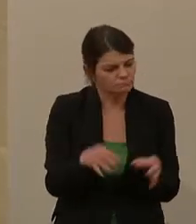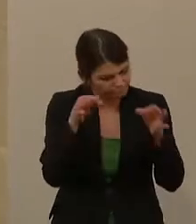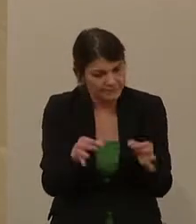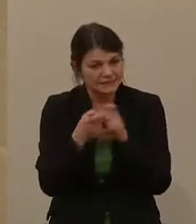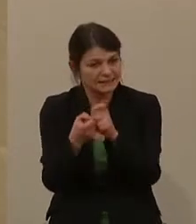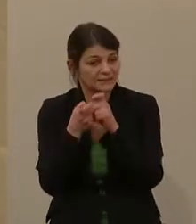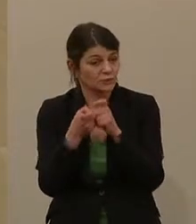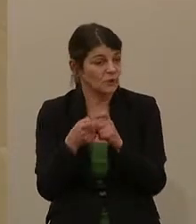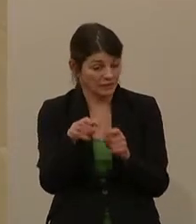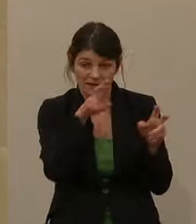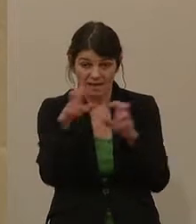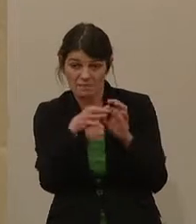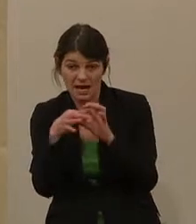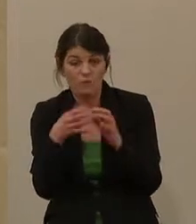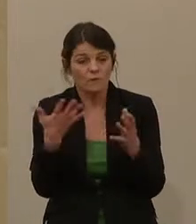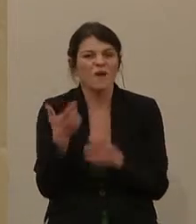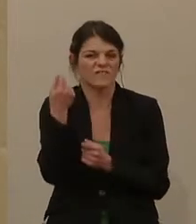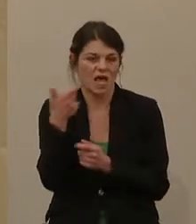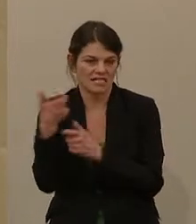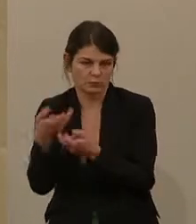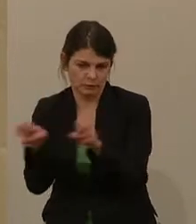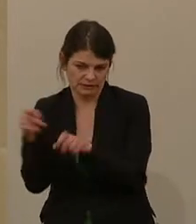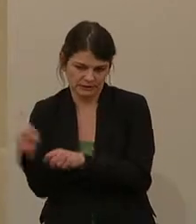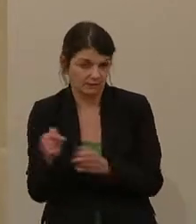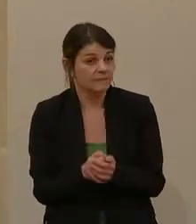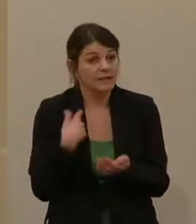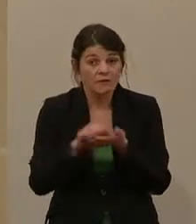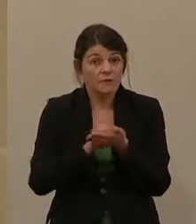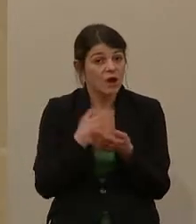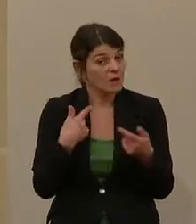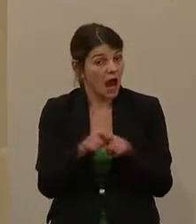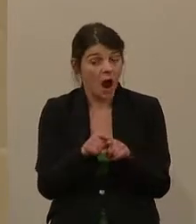konstruktiven Diskussion zu diesem Thema im Finanzausschuss. Ich freue mich